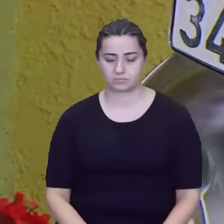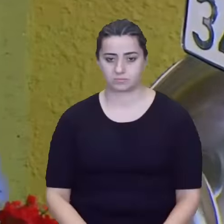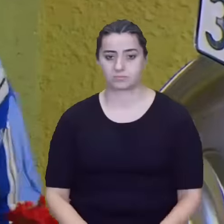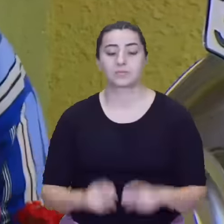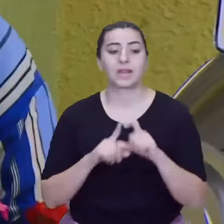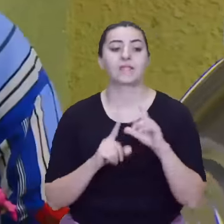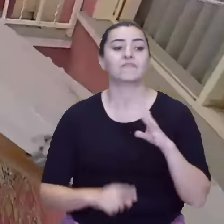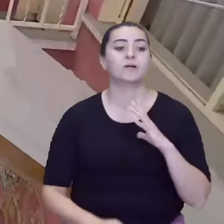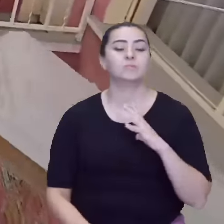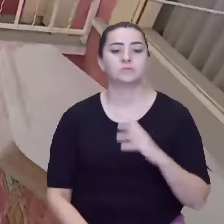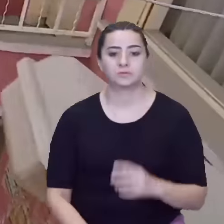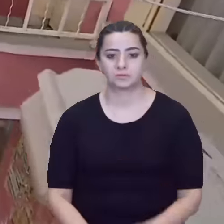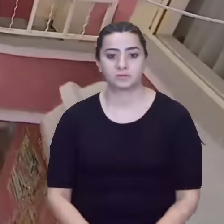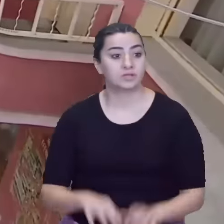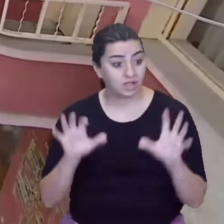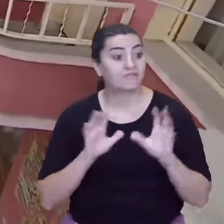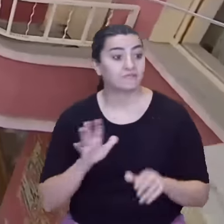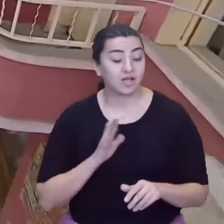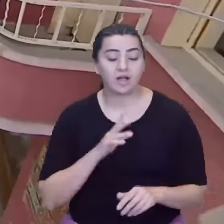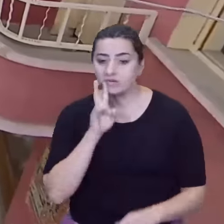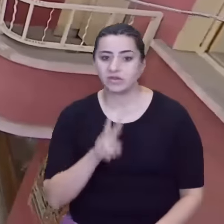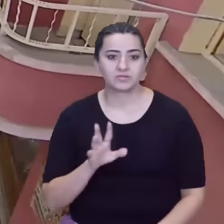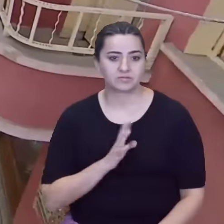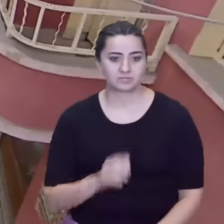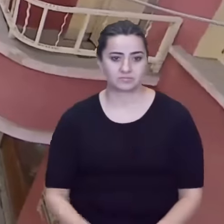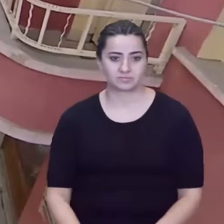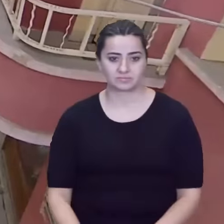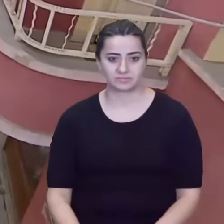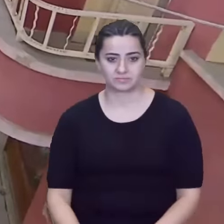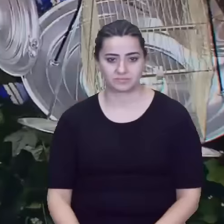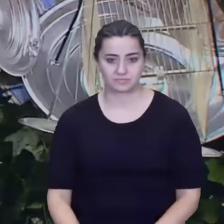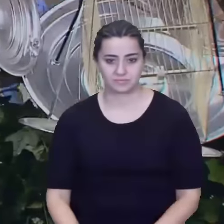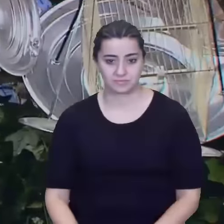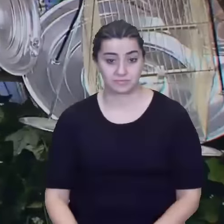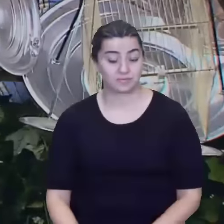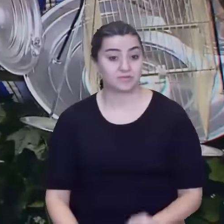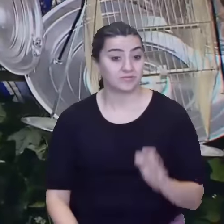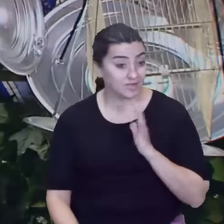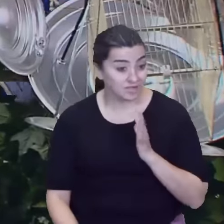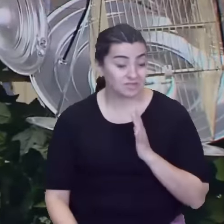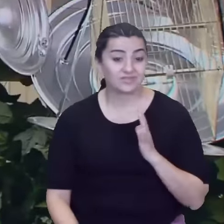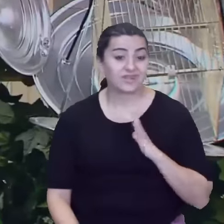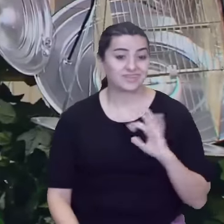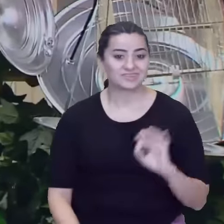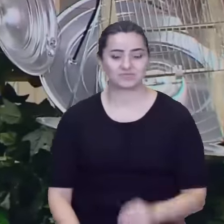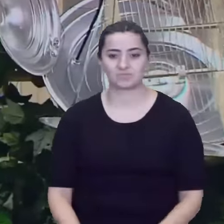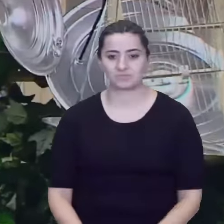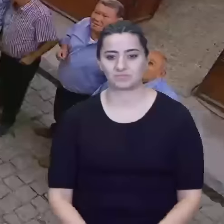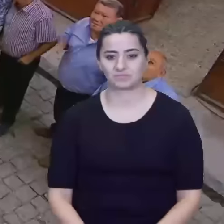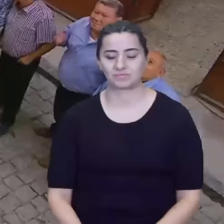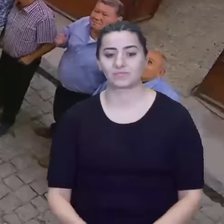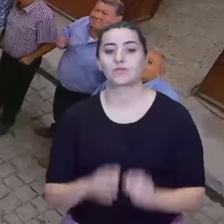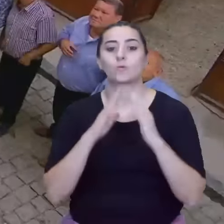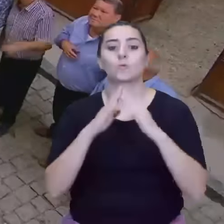Dilek çekti mi? Aa çekti. Vallahi çekti. Ay yayın geldi. Vallahi yerden yayın geldi.